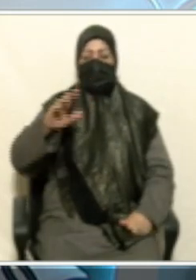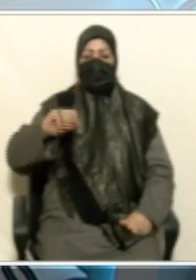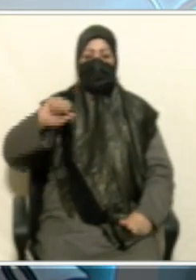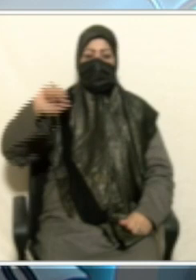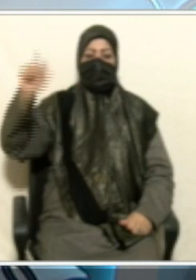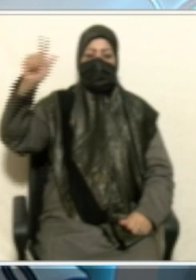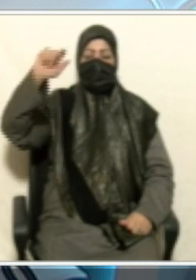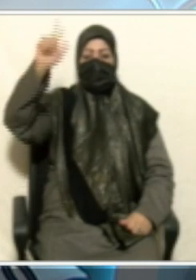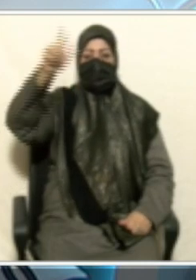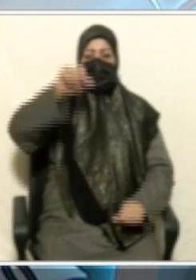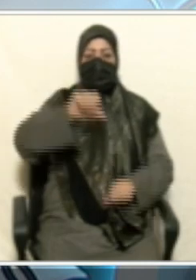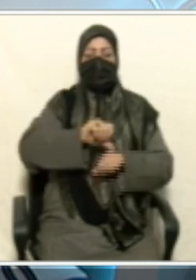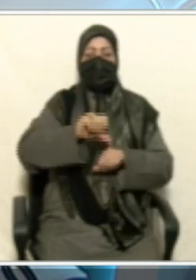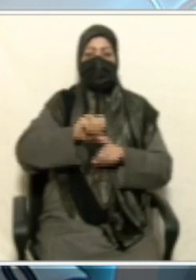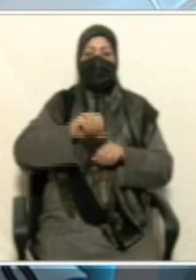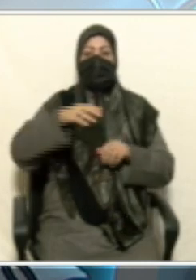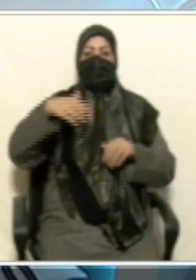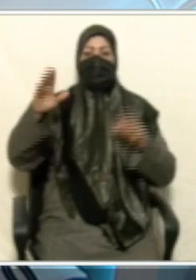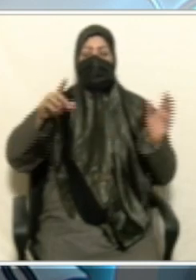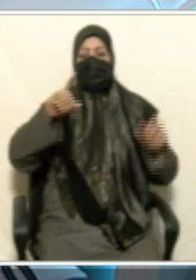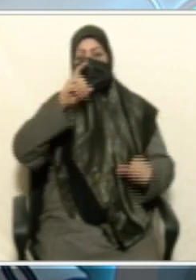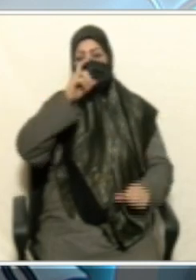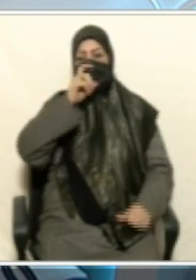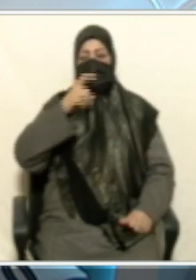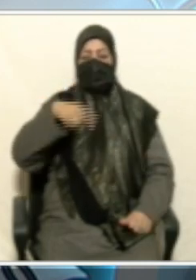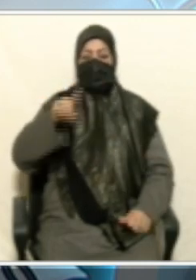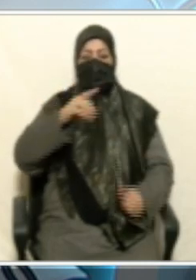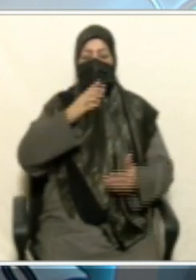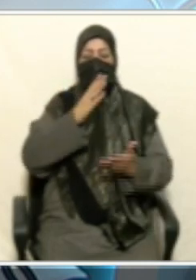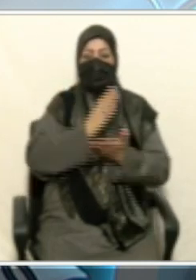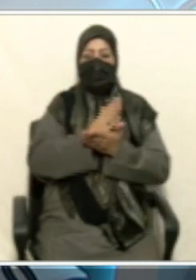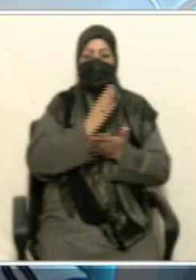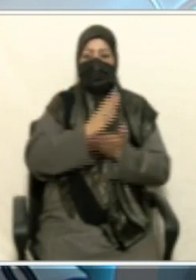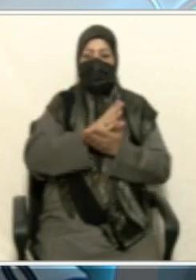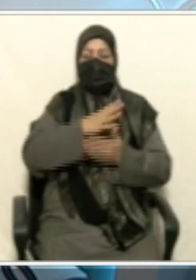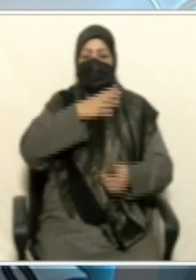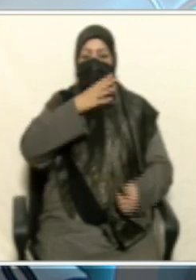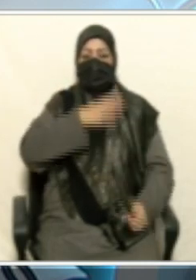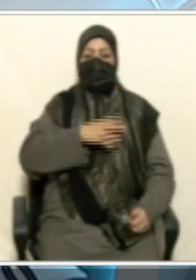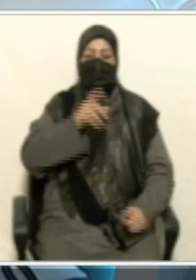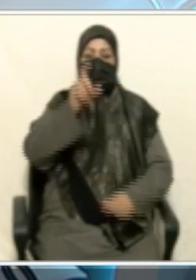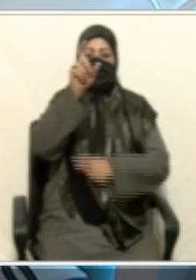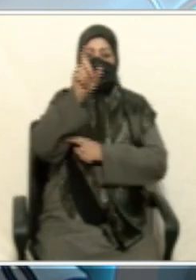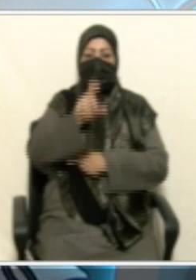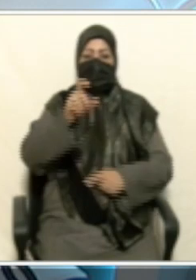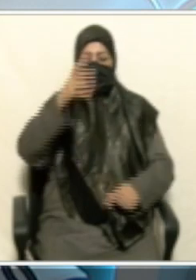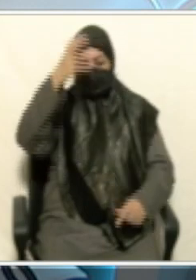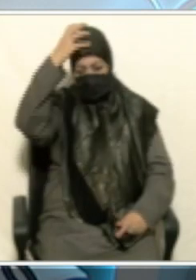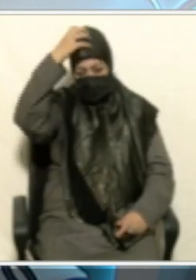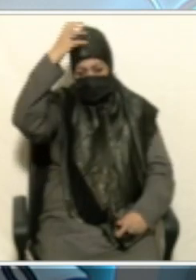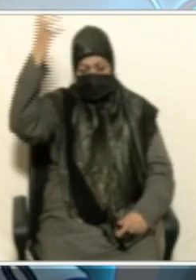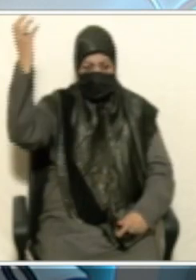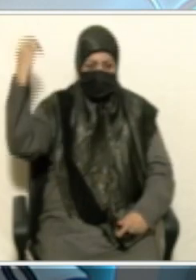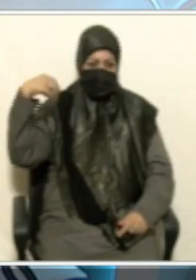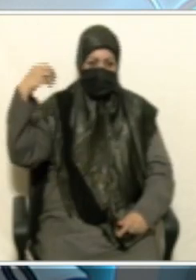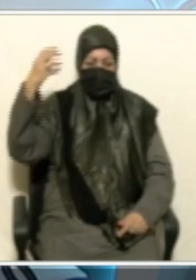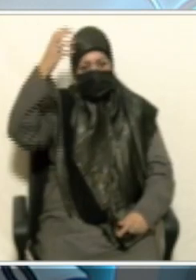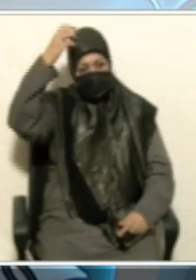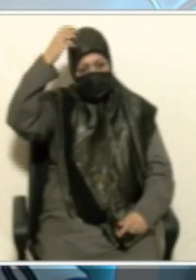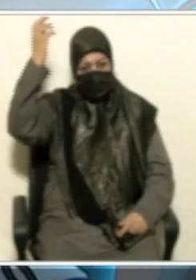مقصرين في حاجات، وجمع اللي فات طلب بينا واحد راس عريان فهمتوا؟ ايه ايه ايه يعني حاولوا كيف